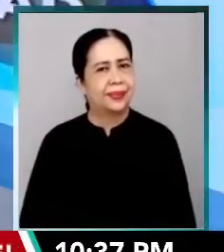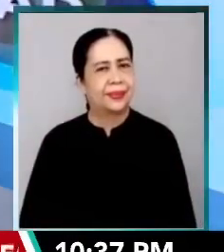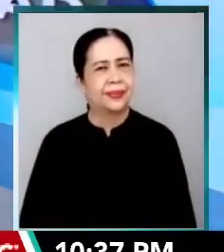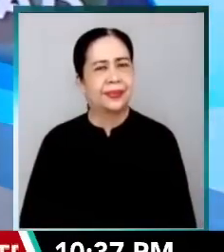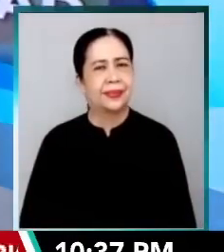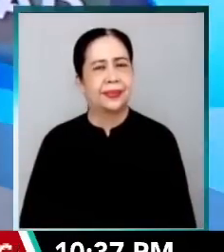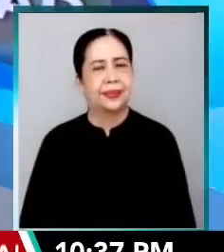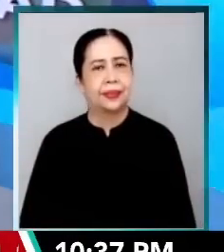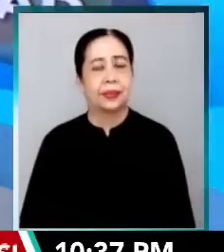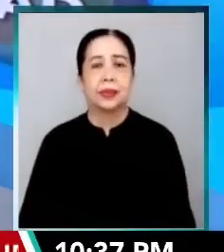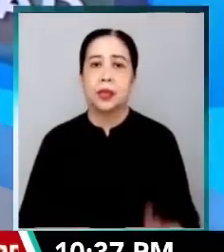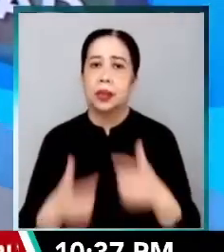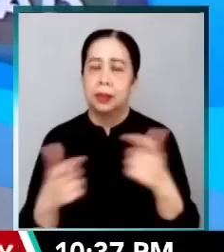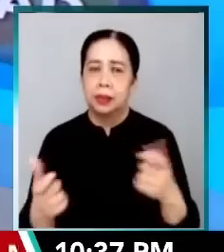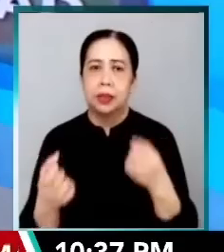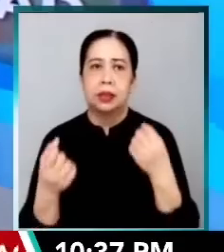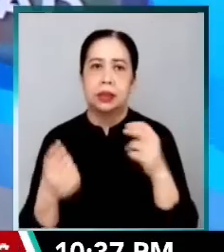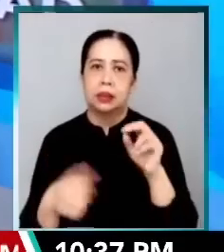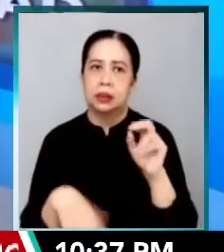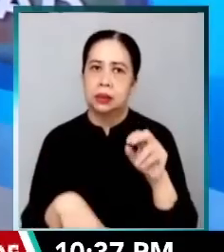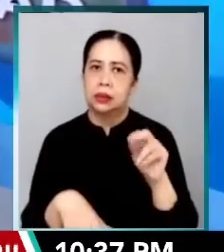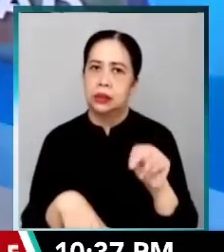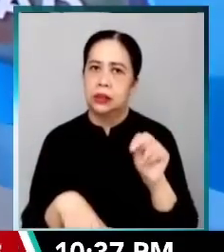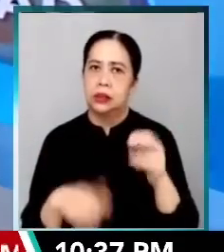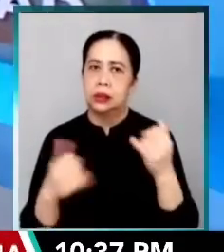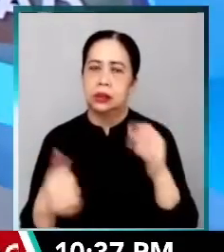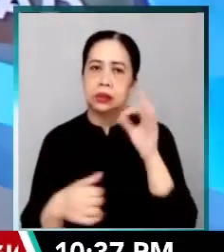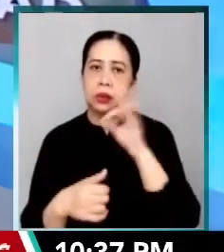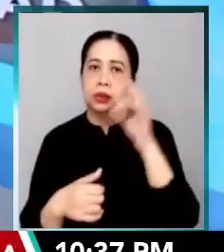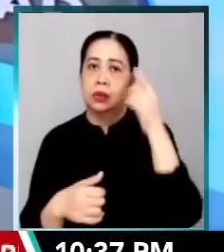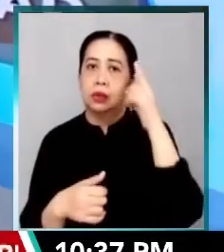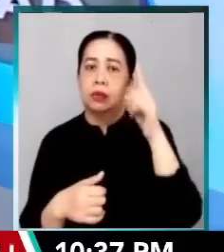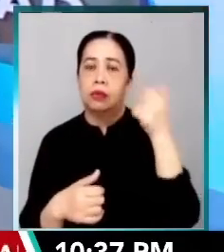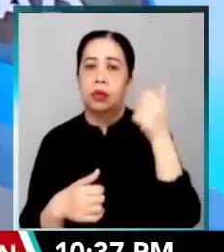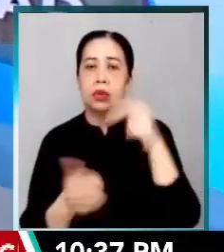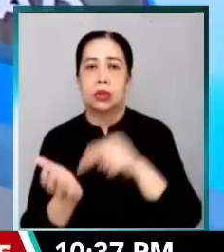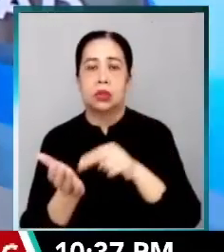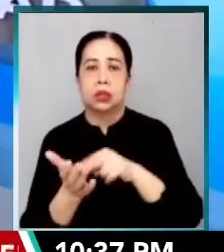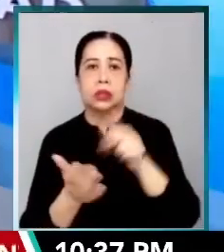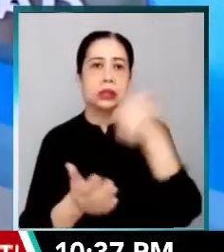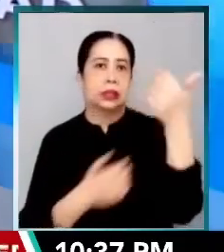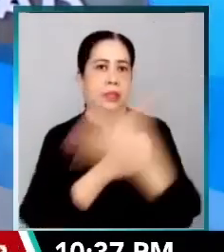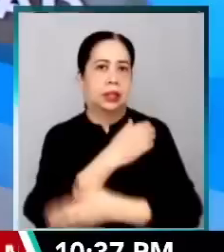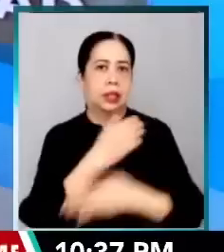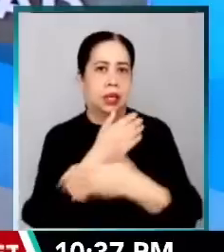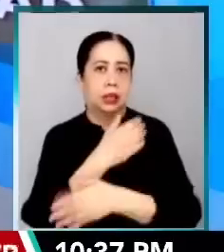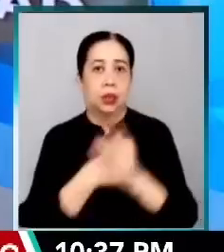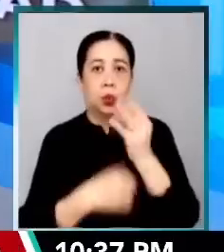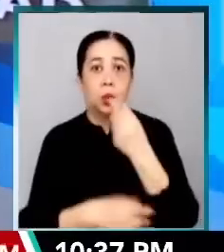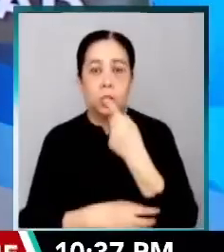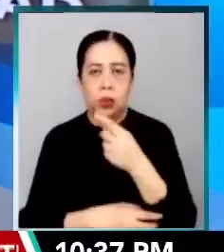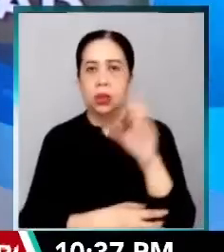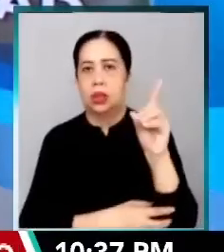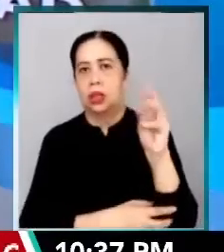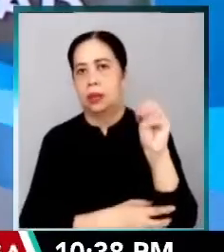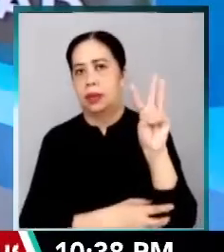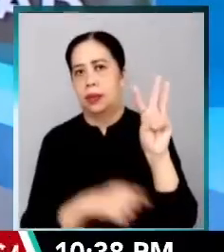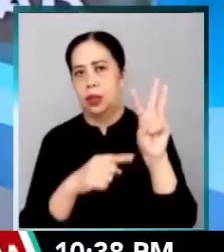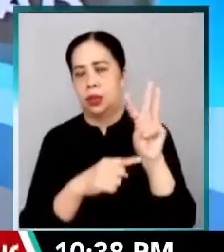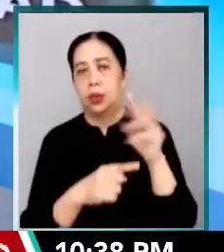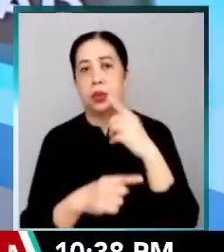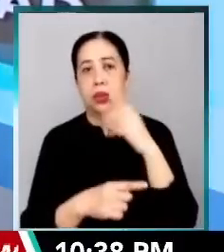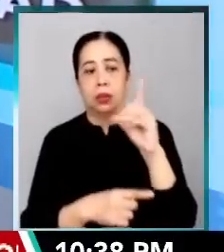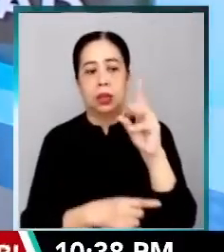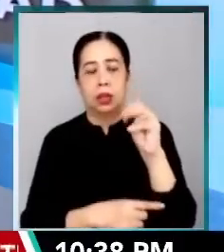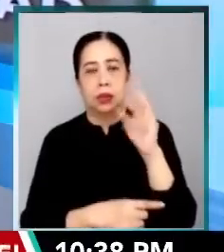Malaki raw ang demand ngayon para sa mga Pilipinong nurse sa ibang bansa ayon sa Department of Migrant Workers. Ayon kay Migrant Workers